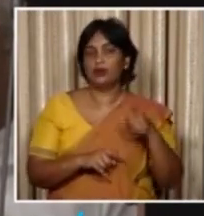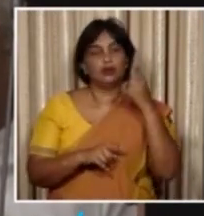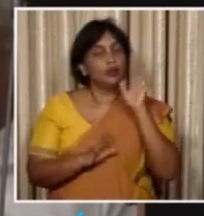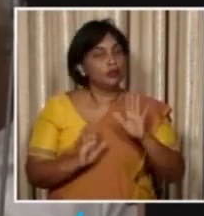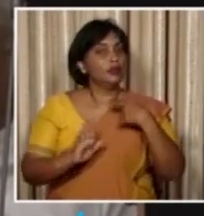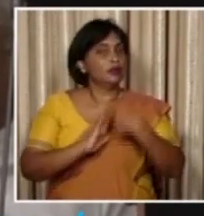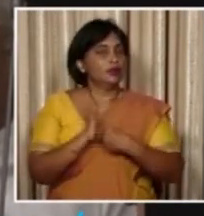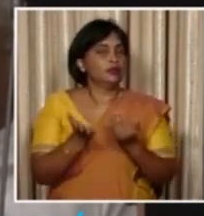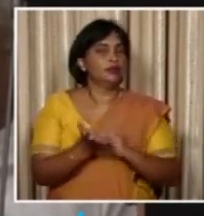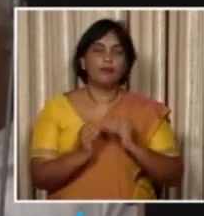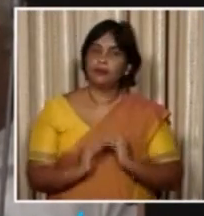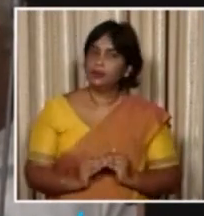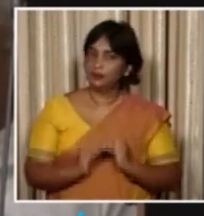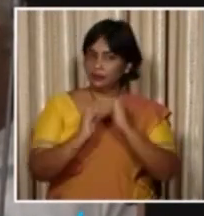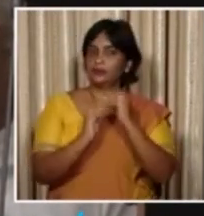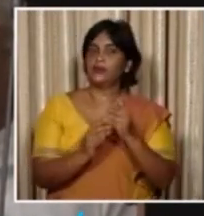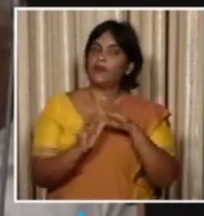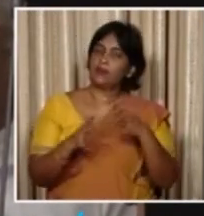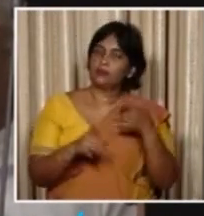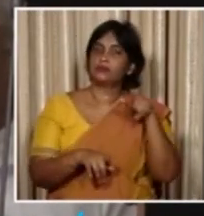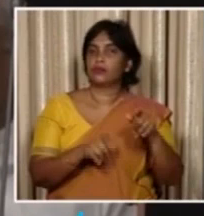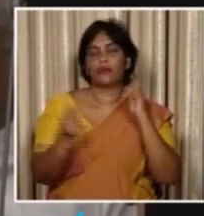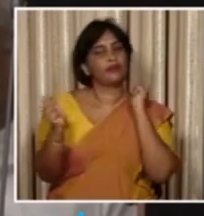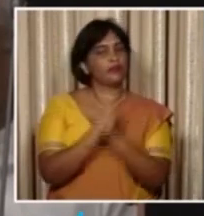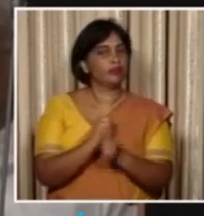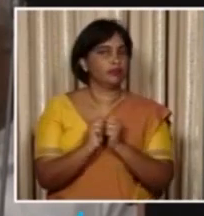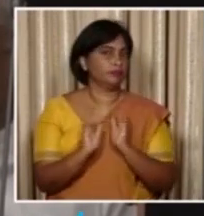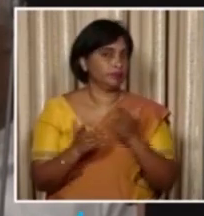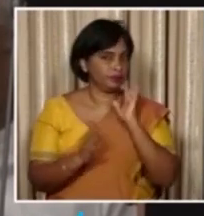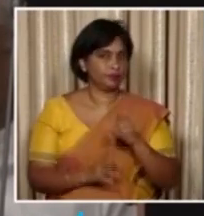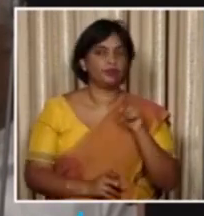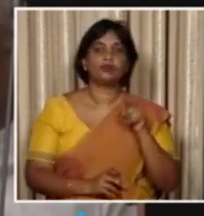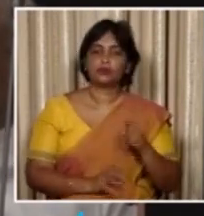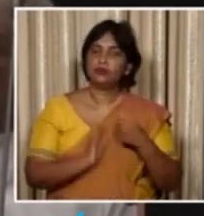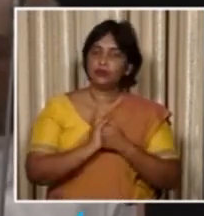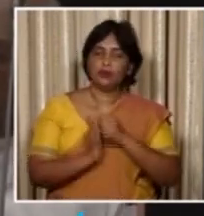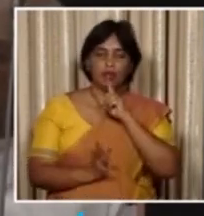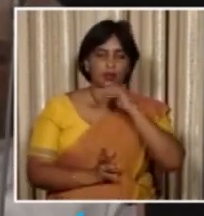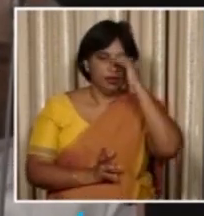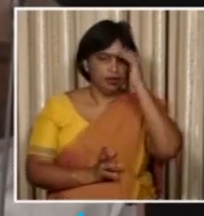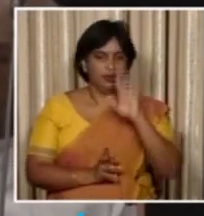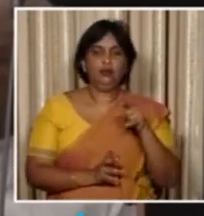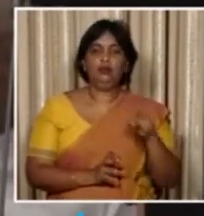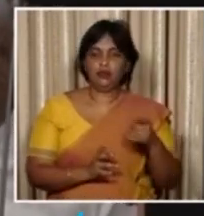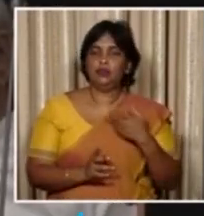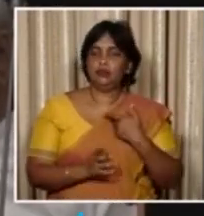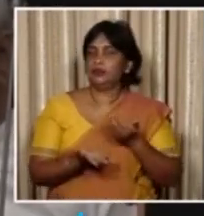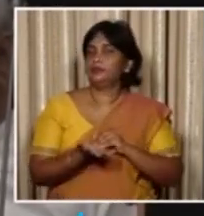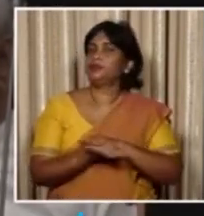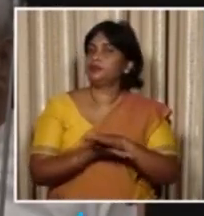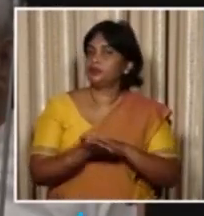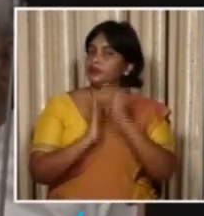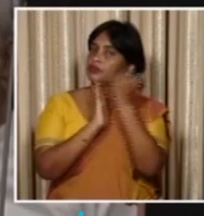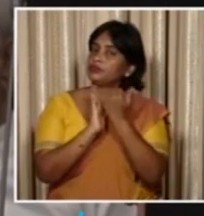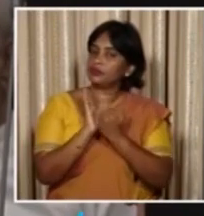රට යළිත් ගොඩනගන්න නම් කවුරුන් හෝ මේ වෙනසට මුලපිරිය යුතුයි. ගරු කතානායකතුමනි, අප ප්‍රතිසංස්කරණ